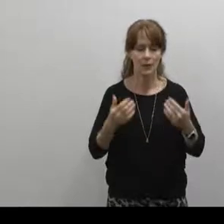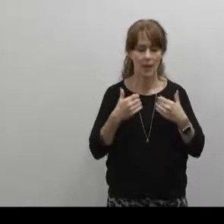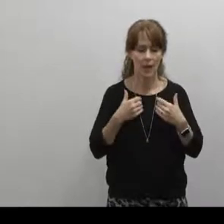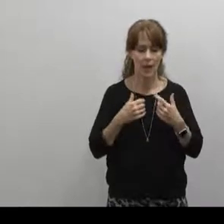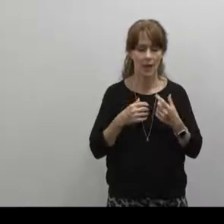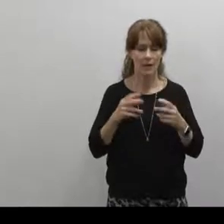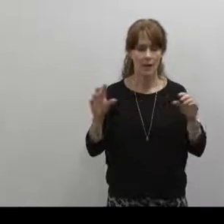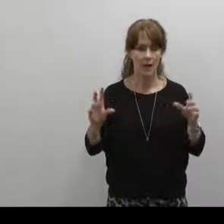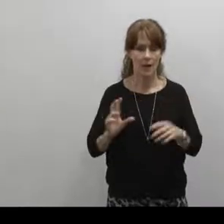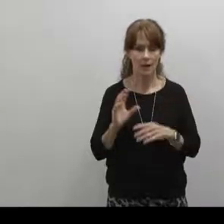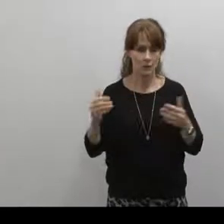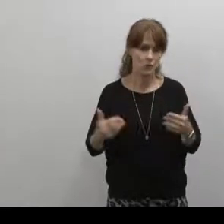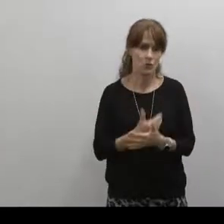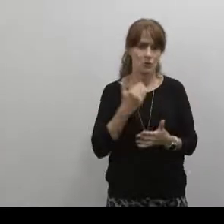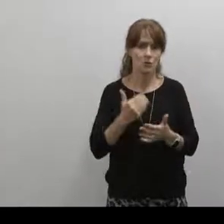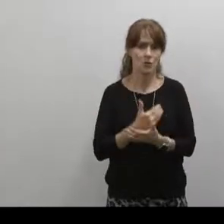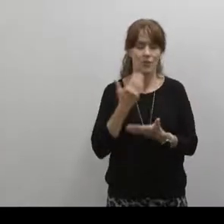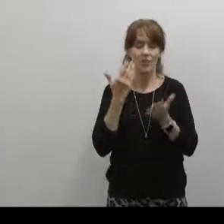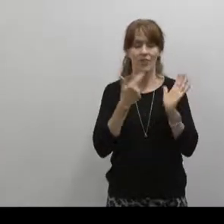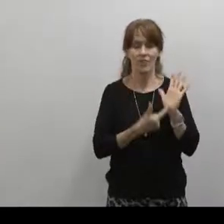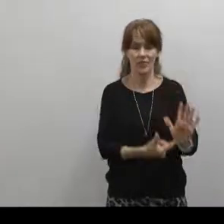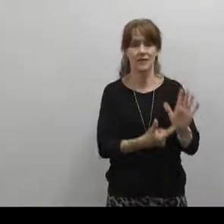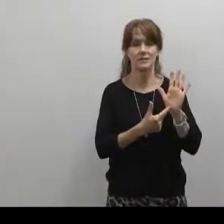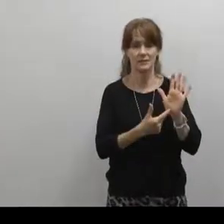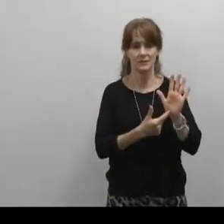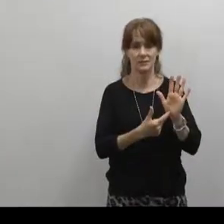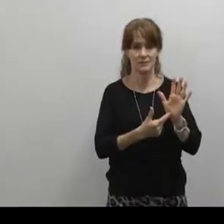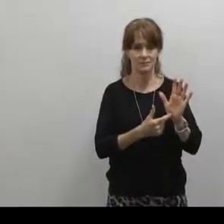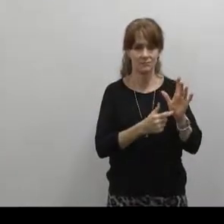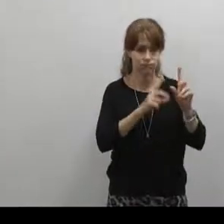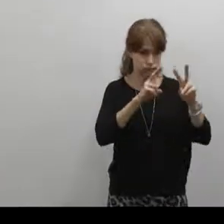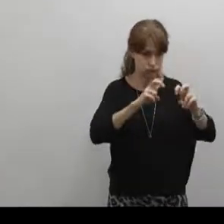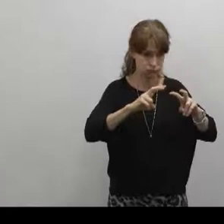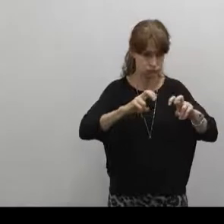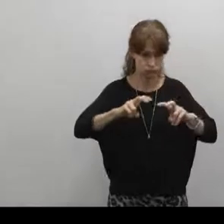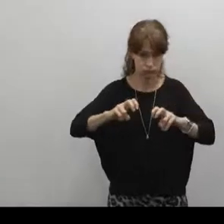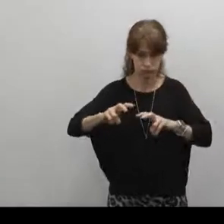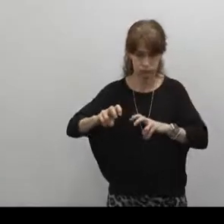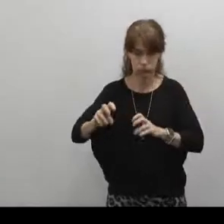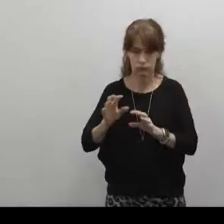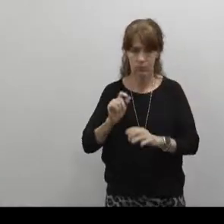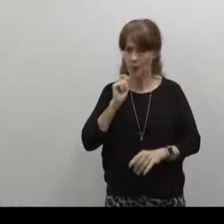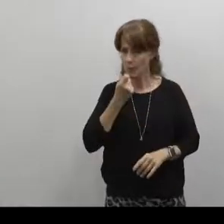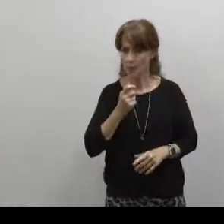khung khung đầm bòn nước biên thân nặngประมา tất cả